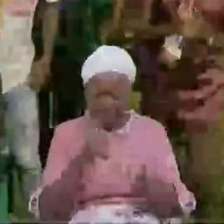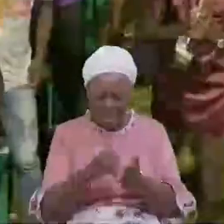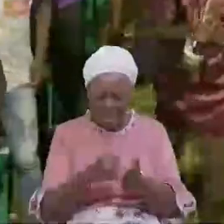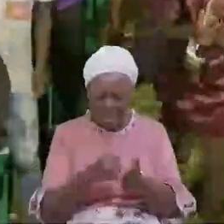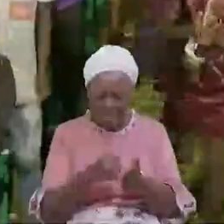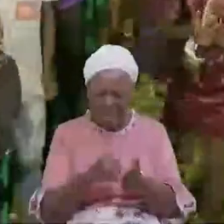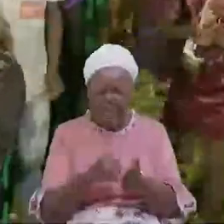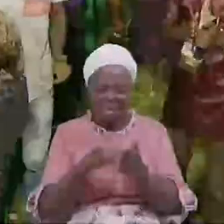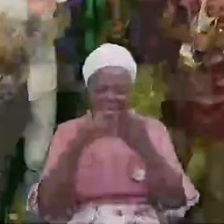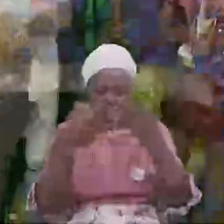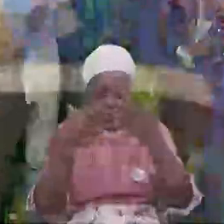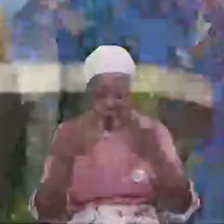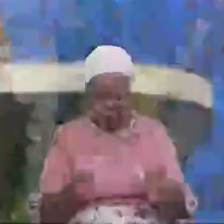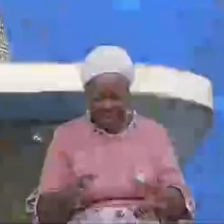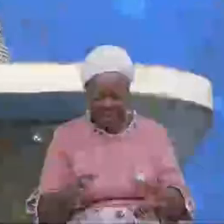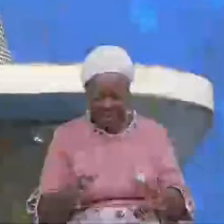C'est fait.